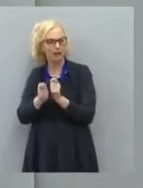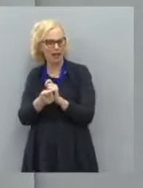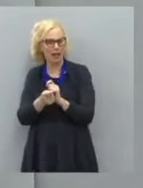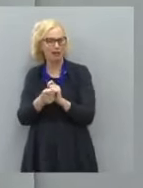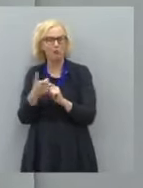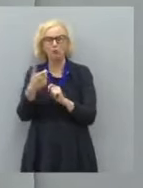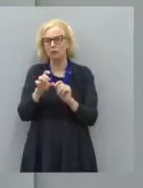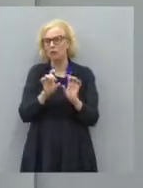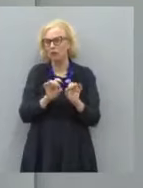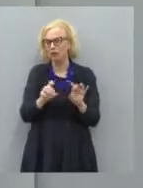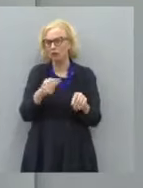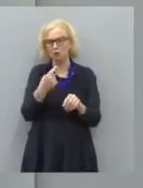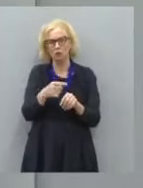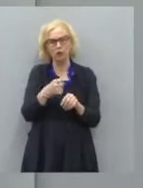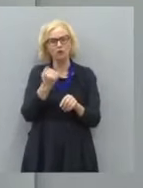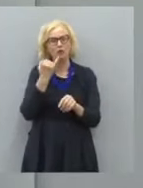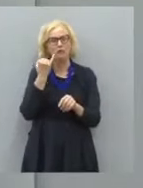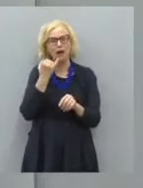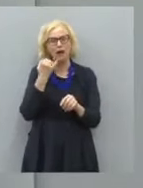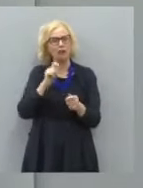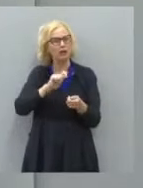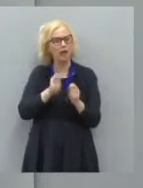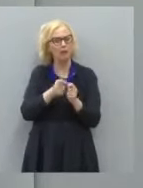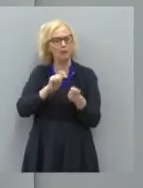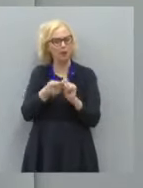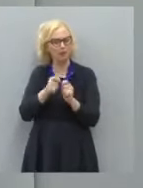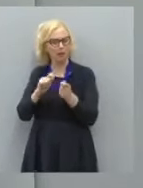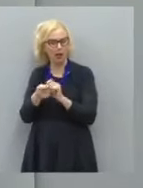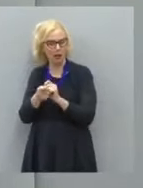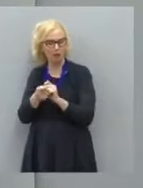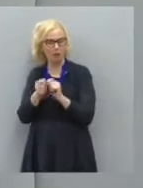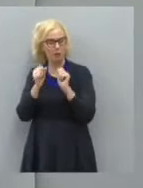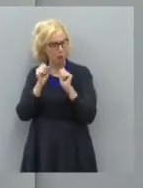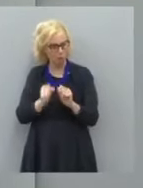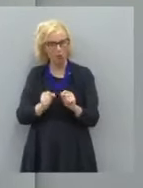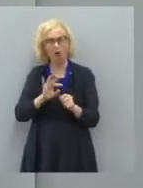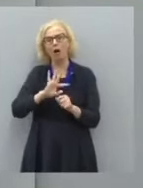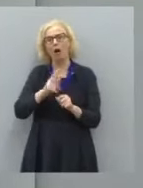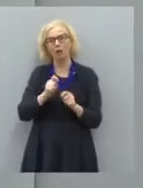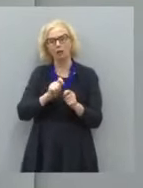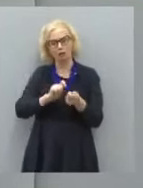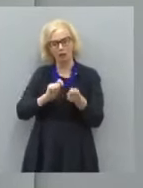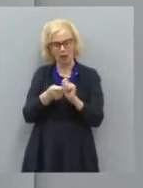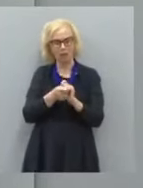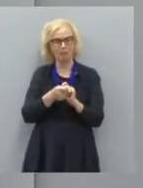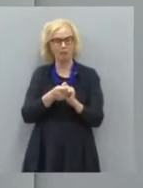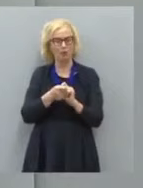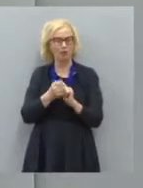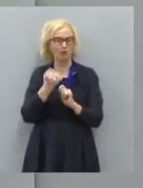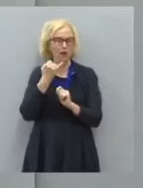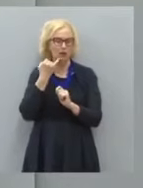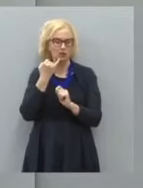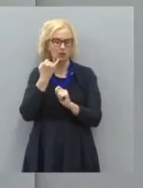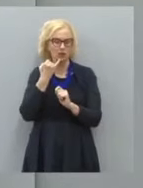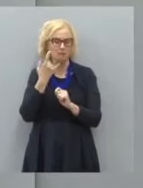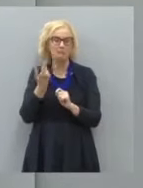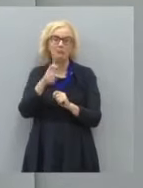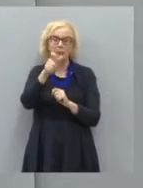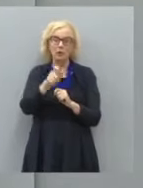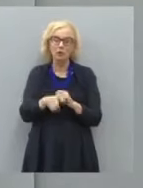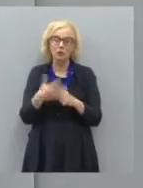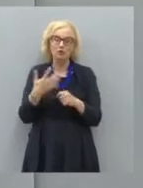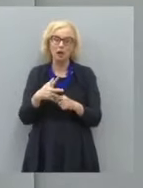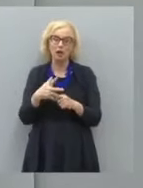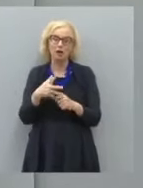muta molto vero velocemente quindi potrebbero anche esserci altre varianti però se una persona fatta la seconda dose